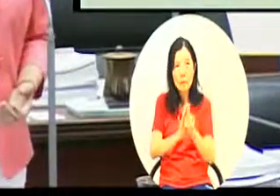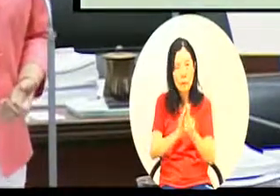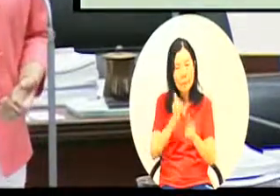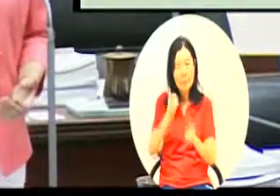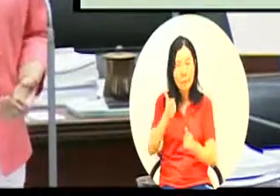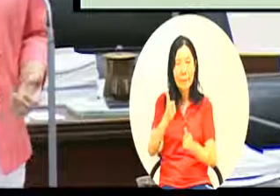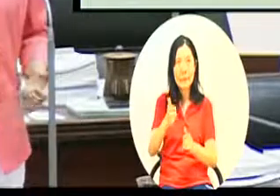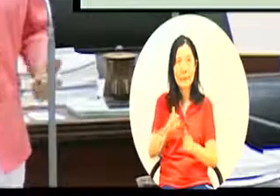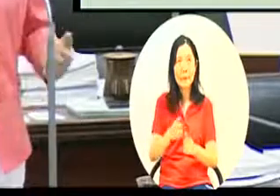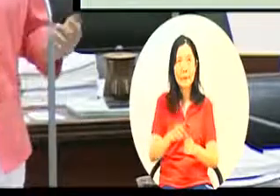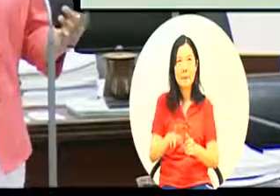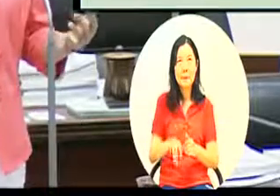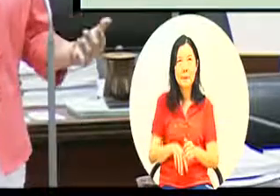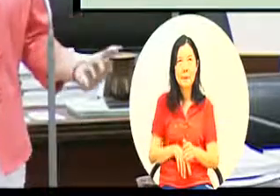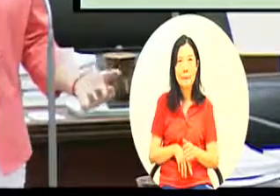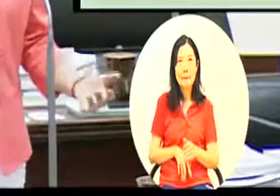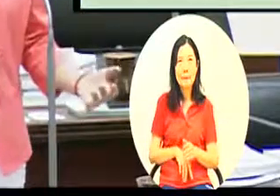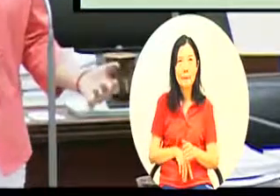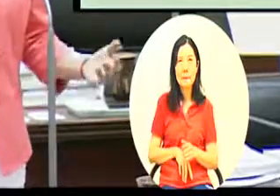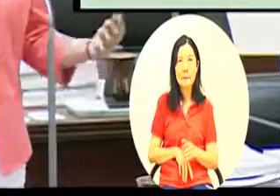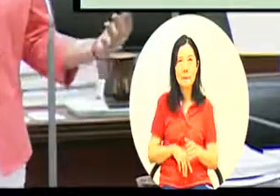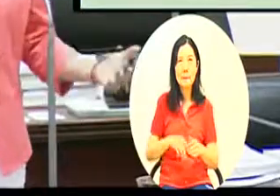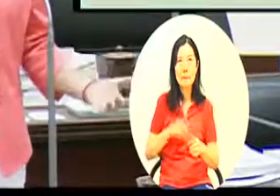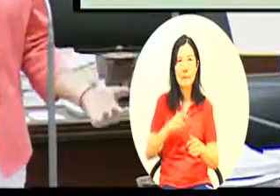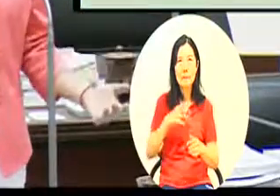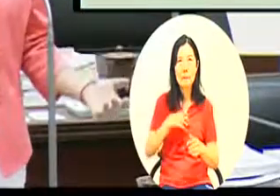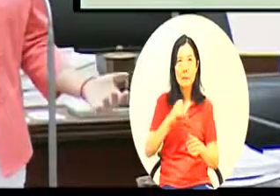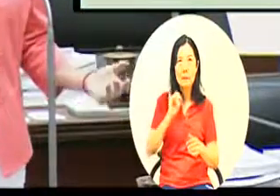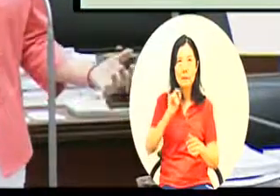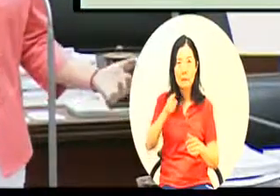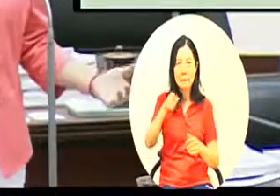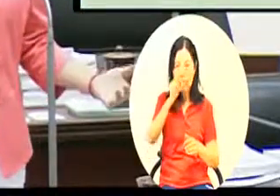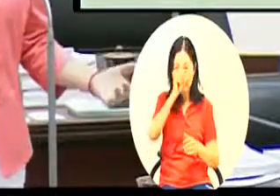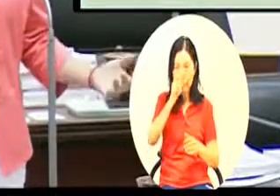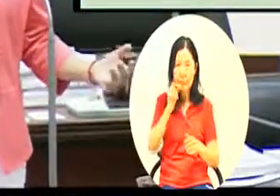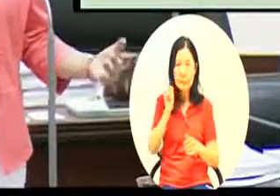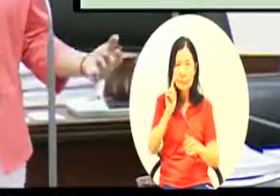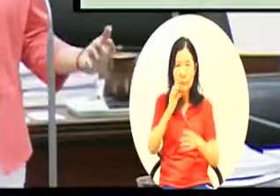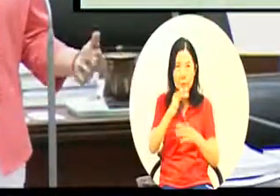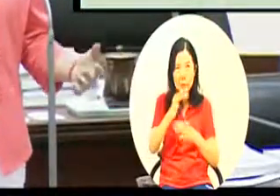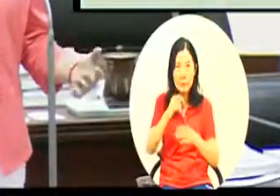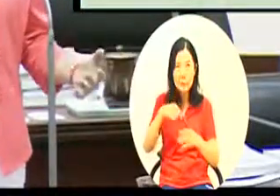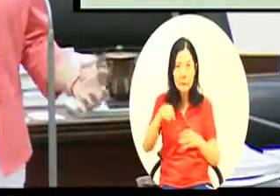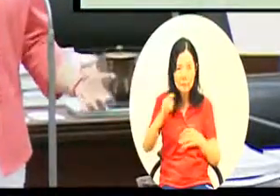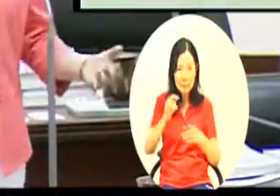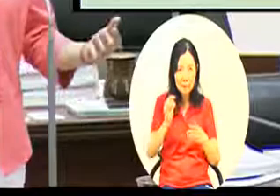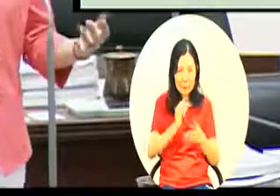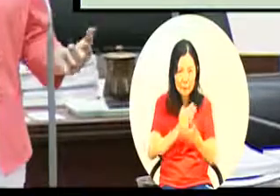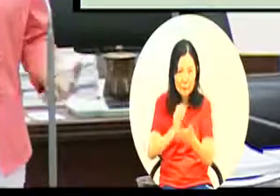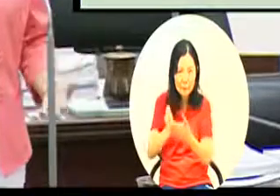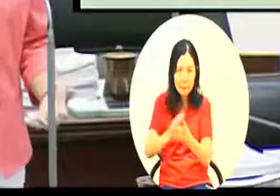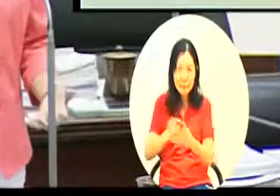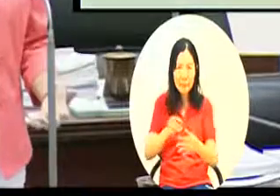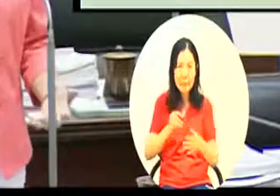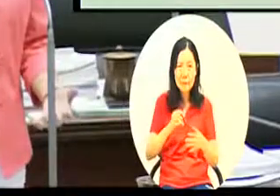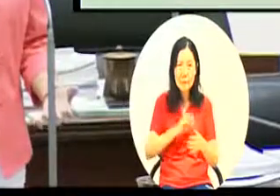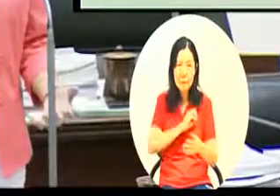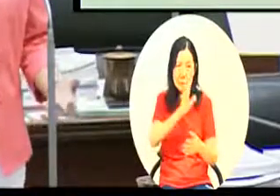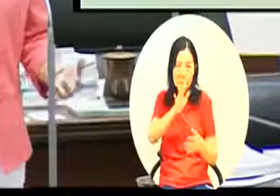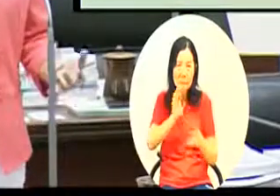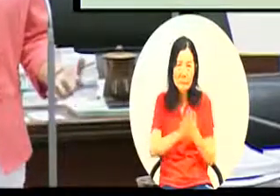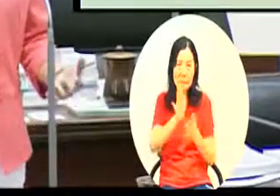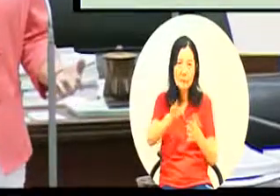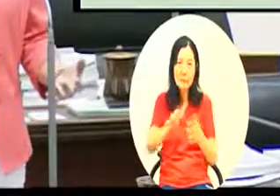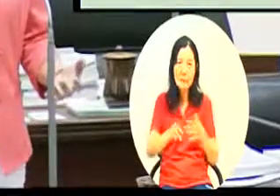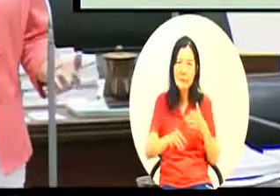好，然后他就说哦，吴小姐你好，我们什么时候会来清理？然后清理结束了，他又打给他们的陈情